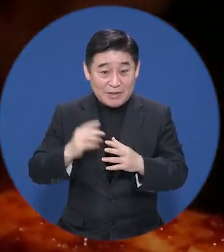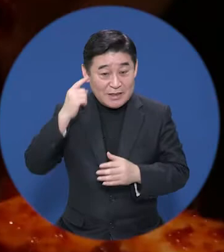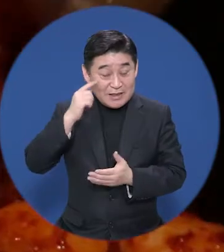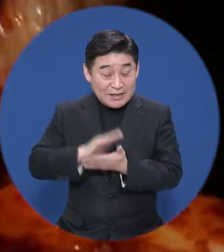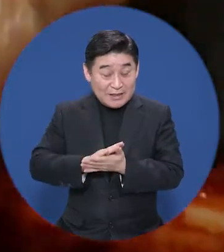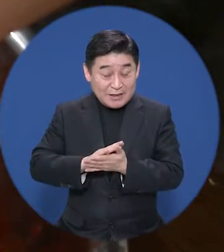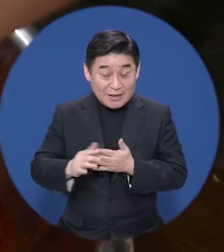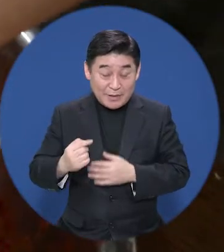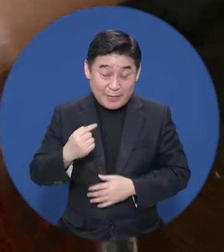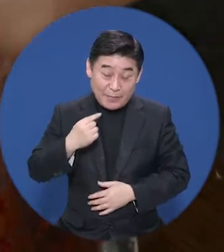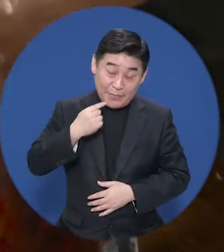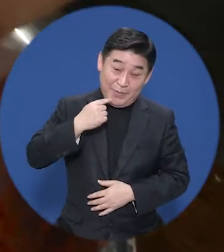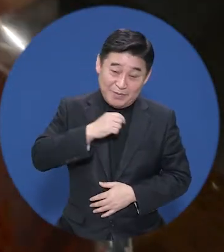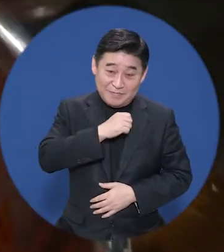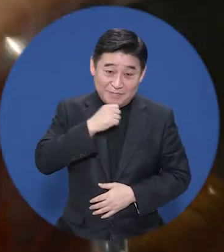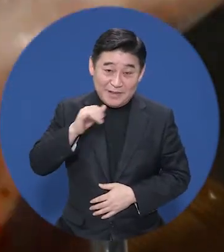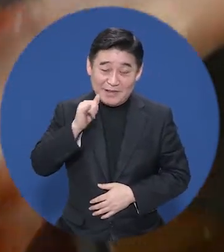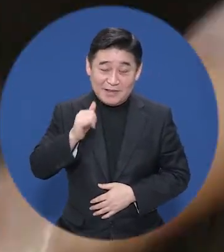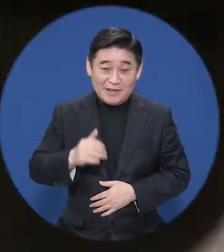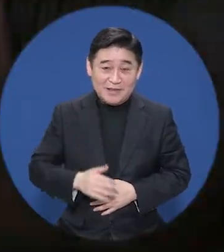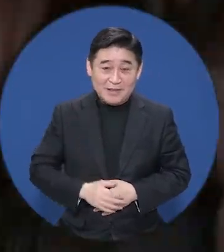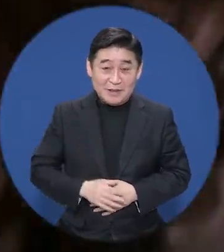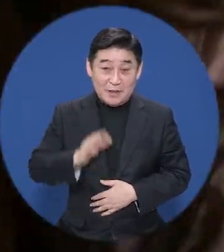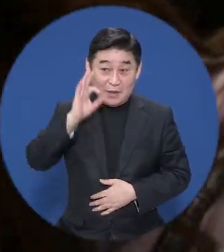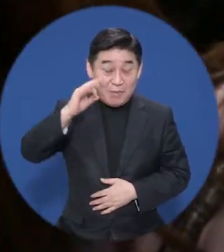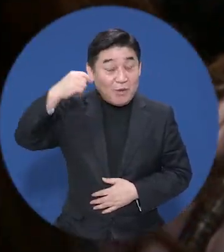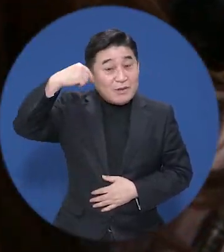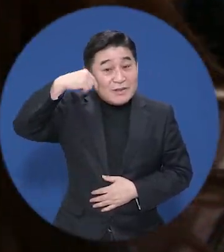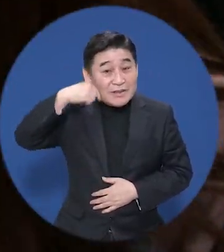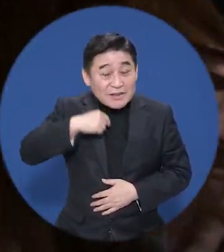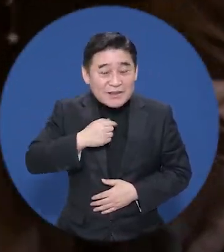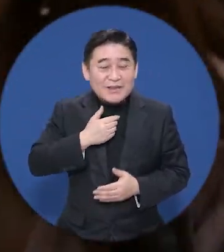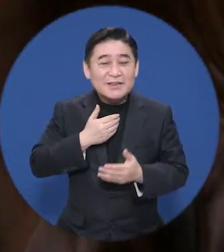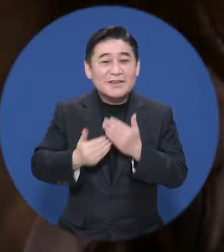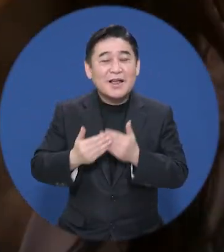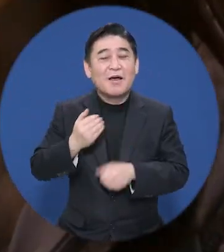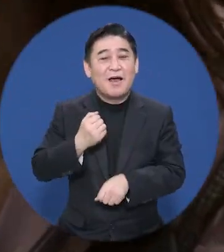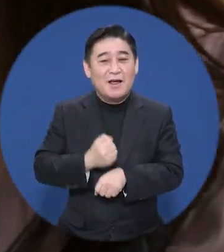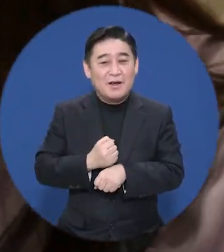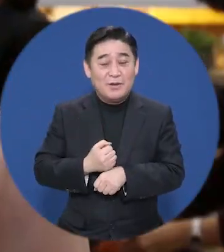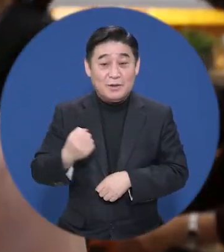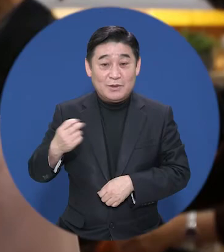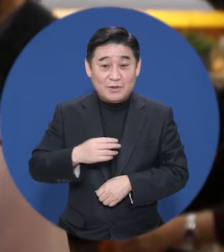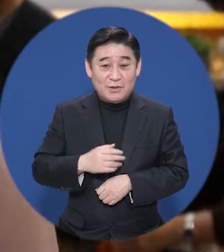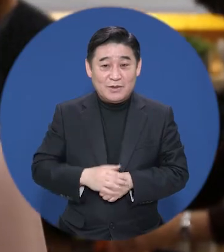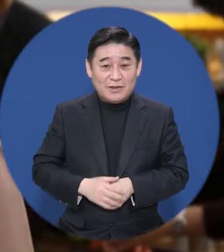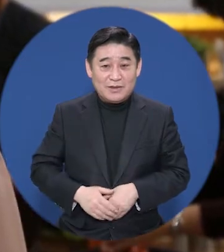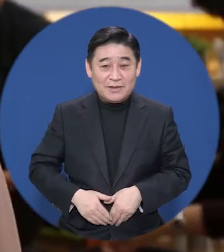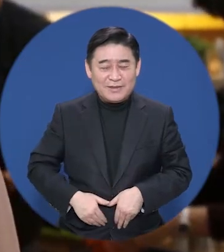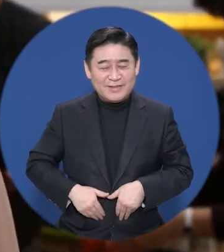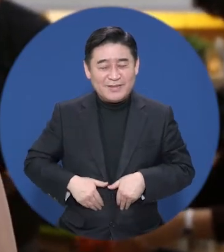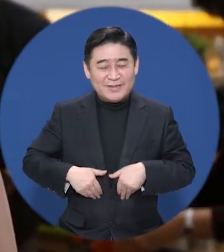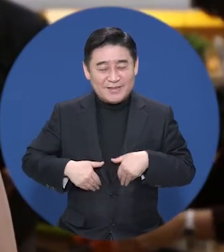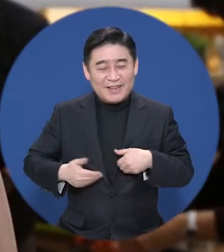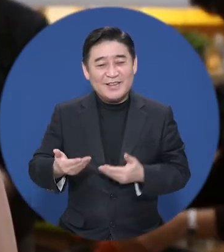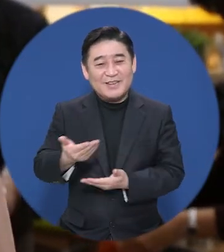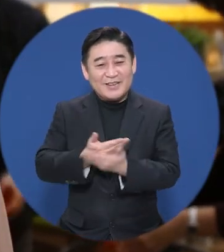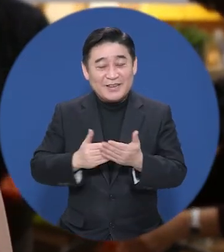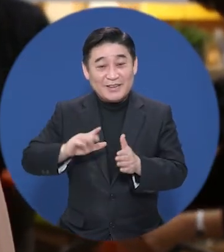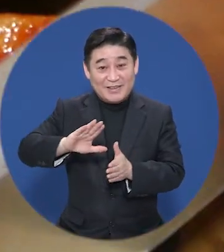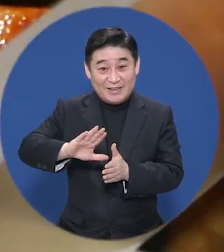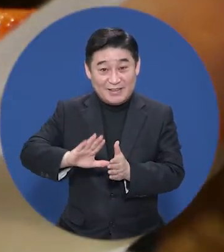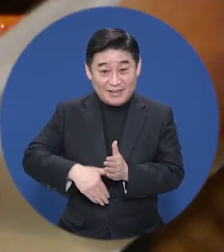중의 발미라고 하는데요. 보고, 느끼고, 체험하고, 게다가 따뜻함까지 함께하는 이